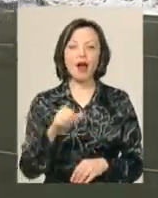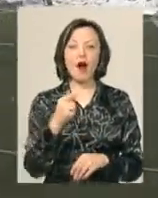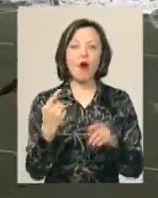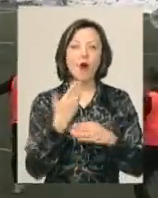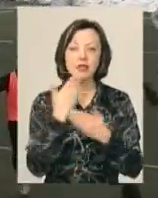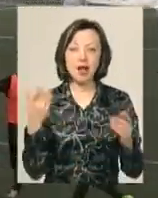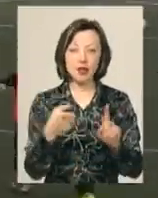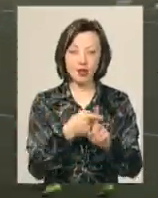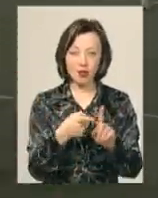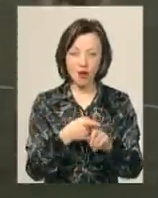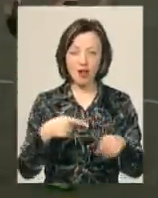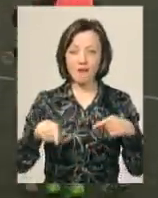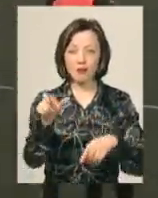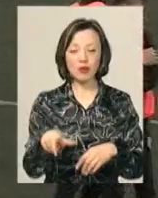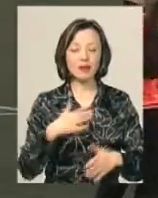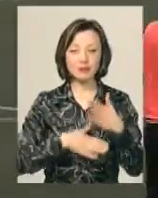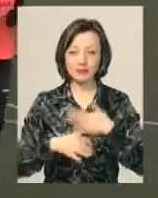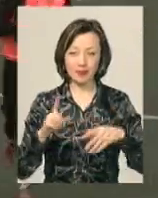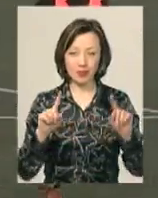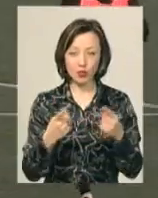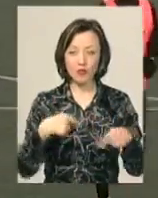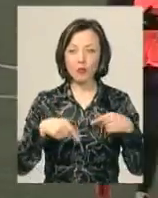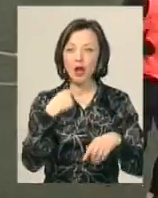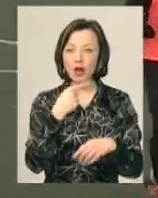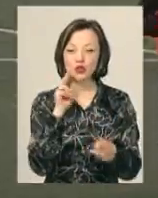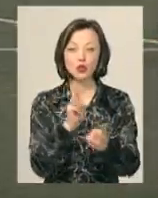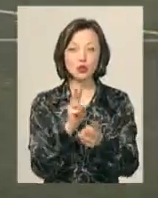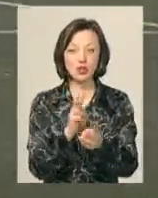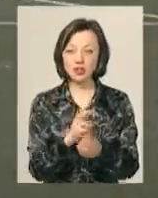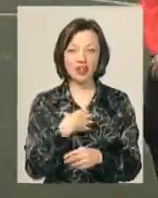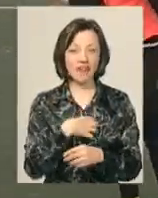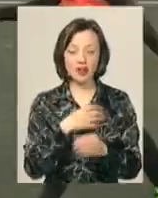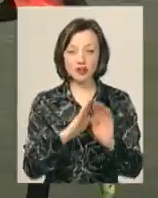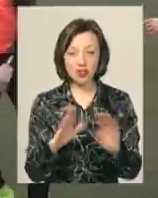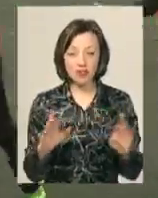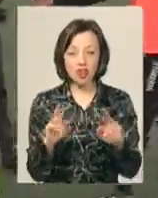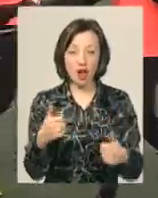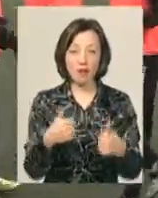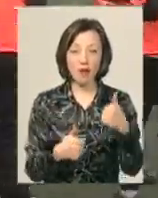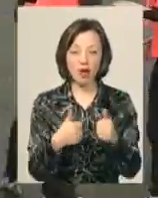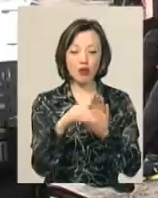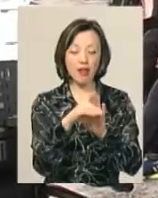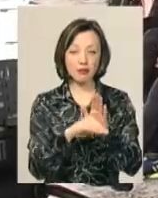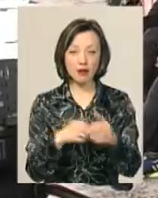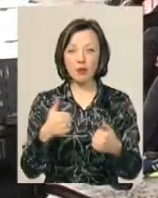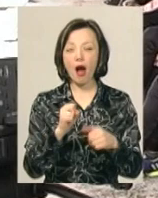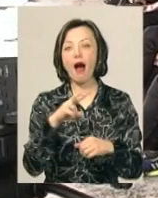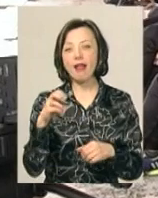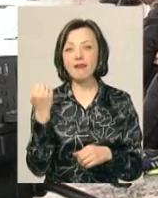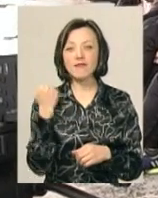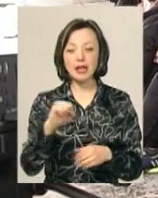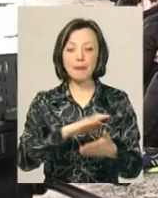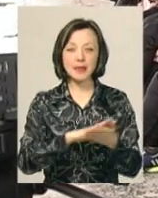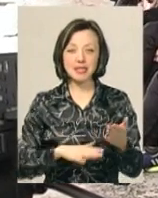Роман Гагун своєї радості від перемоги не приховує. Футболіст каже, хоч зустріч і не настільки важлива, як матчі календарних змагань, але виграти після